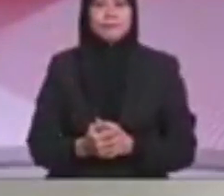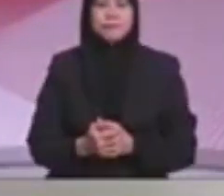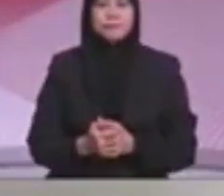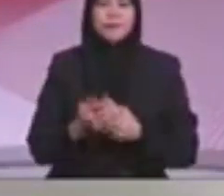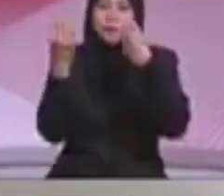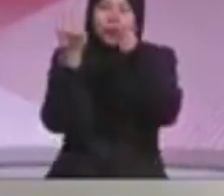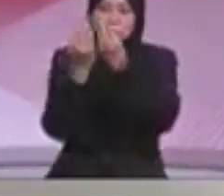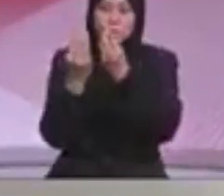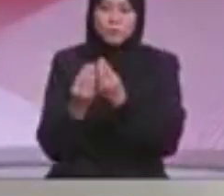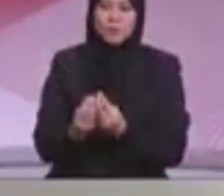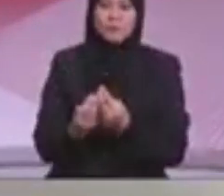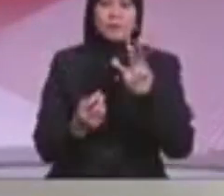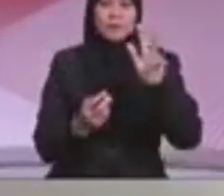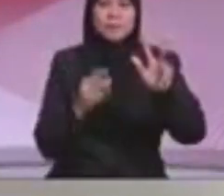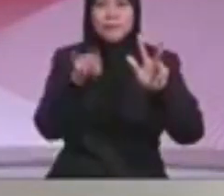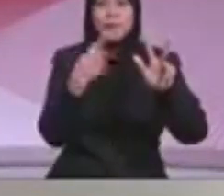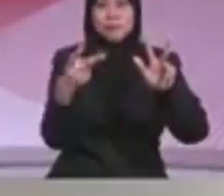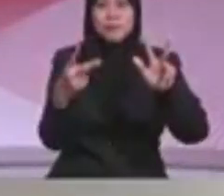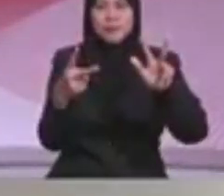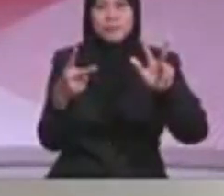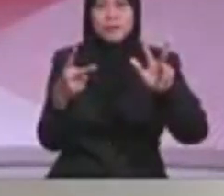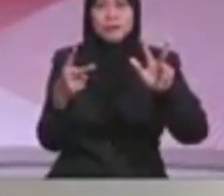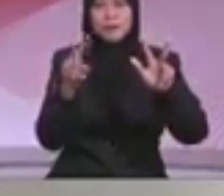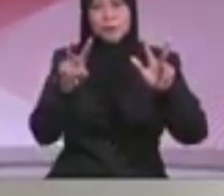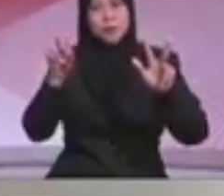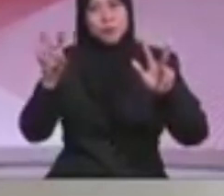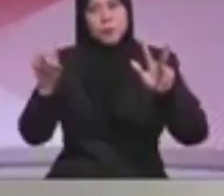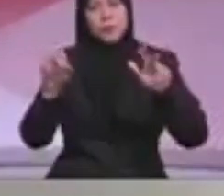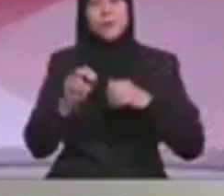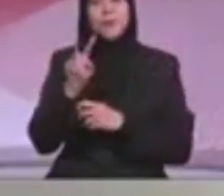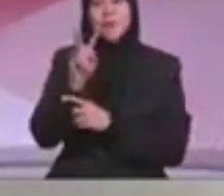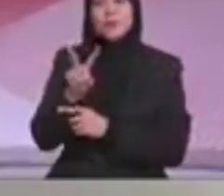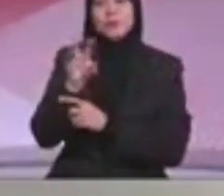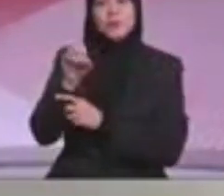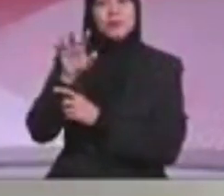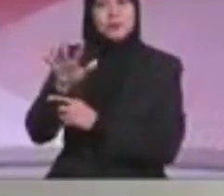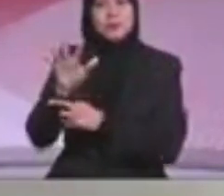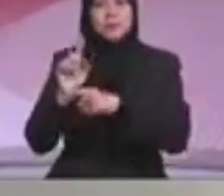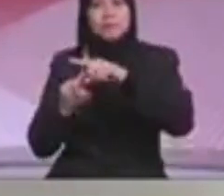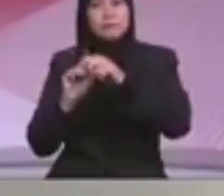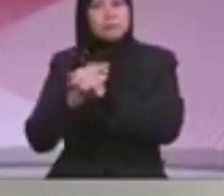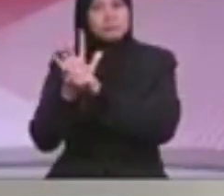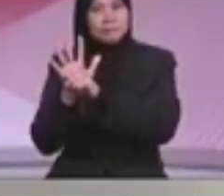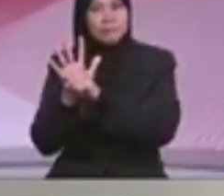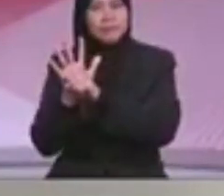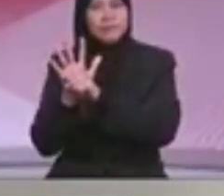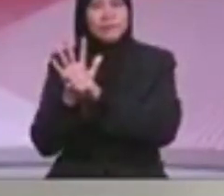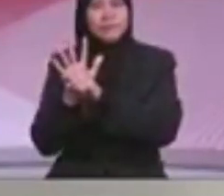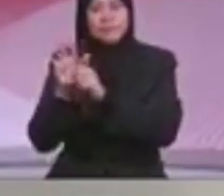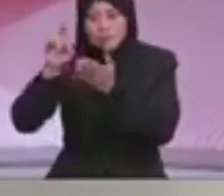secara kumulatif sehingga 3 Disember 2020, sebanyak 205 kes positif COVID-19